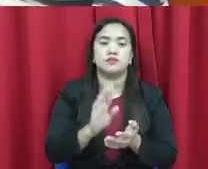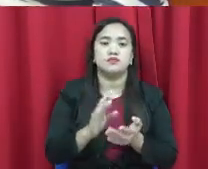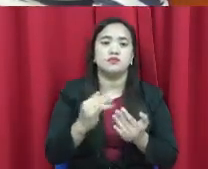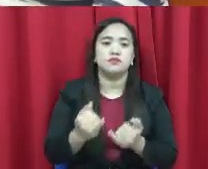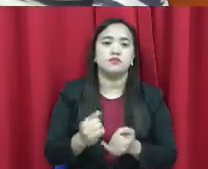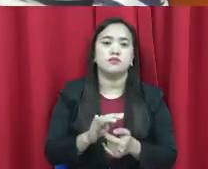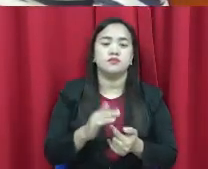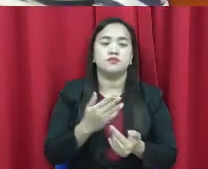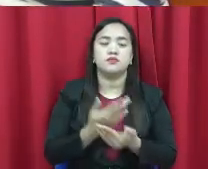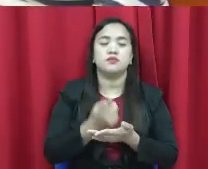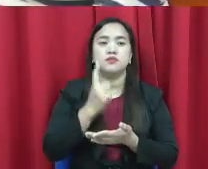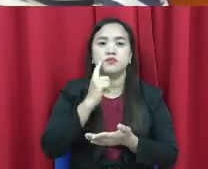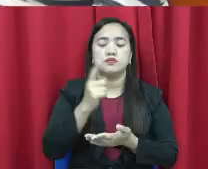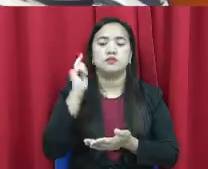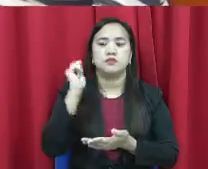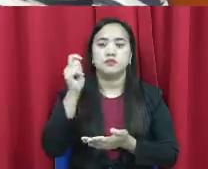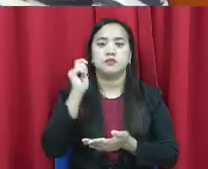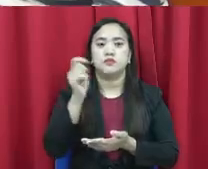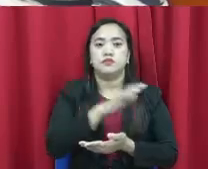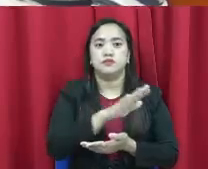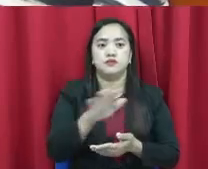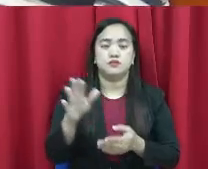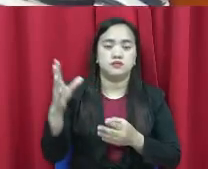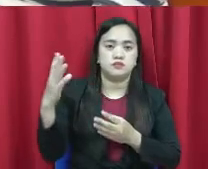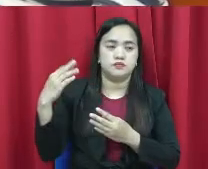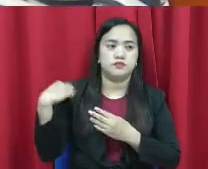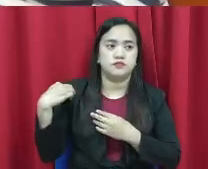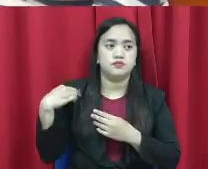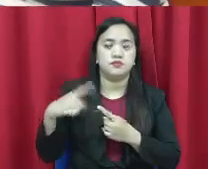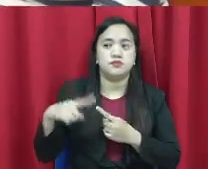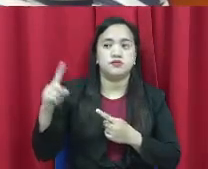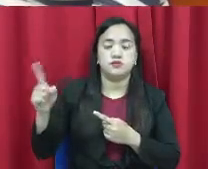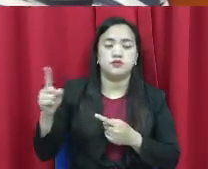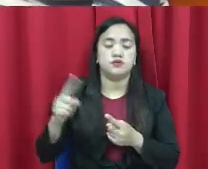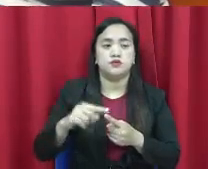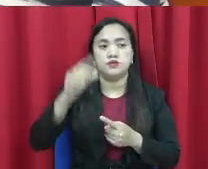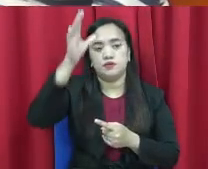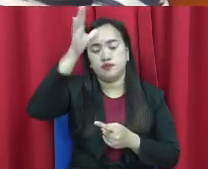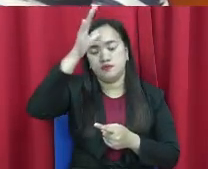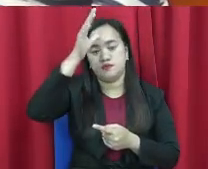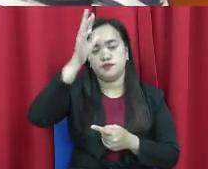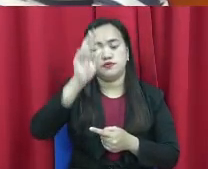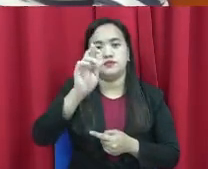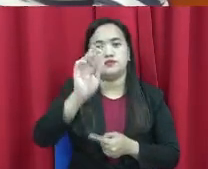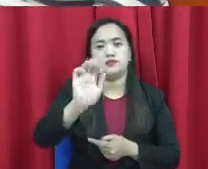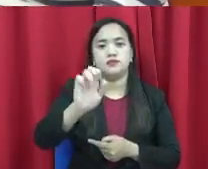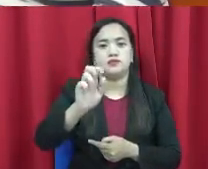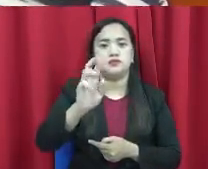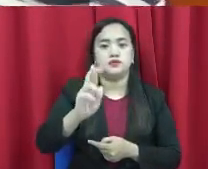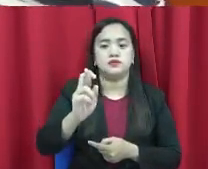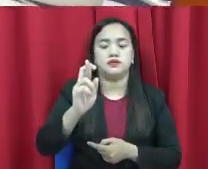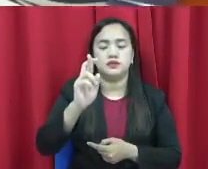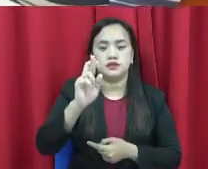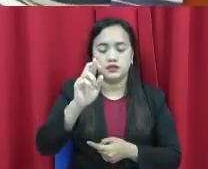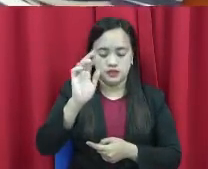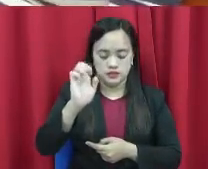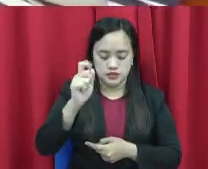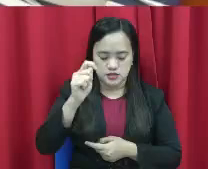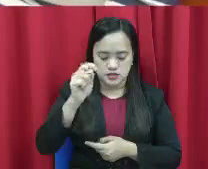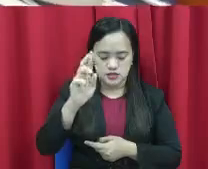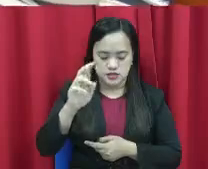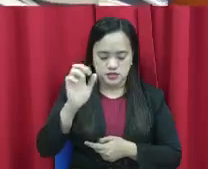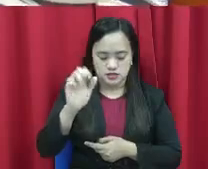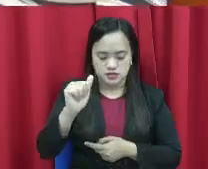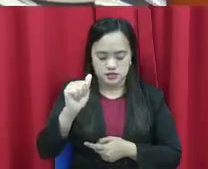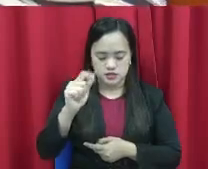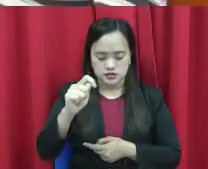din sa mga asawa ninyo na nakaattend ng father's Retreat na talagang maganda na maging katuwang